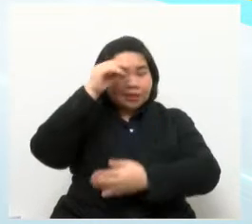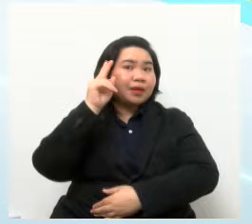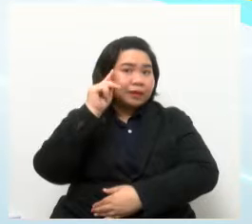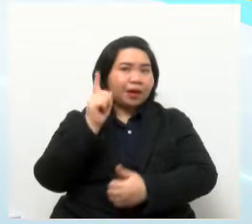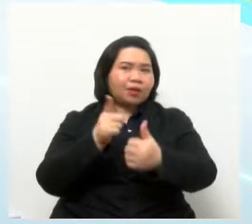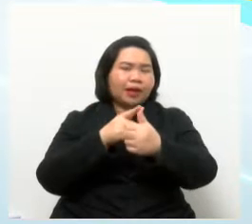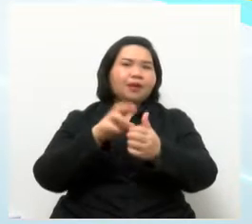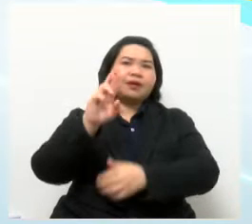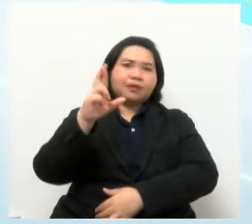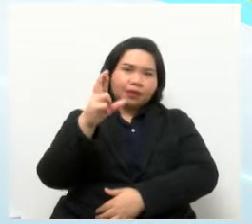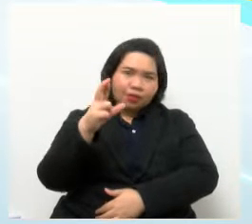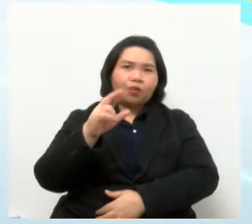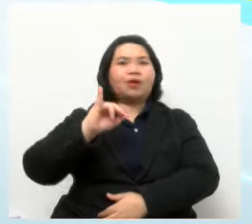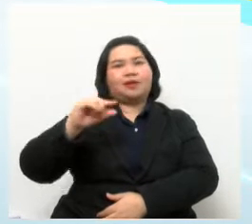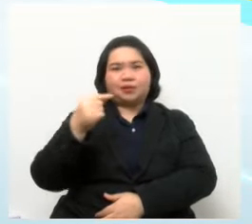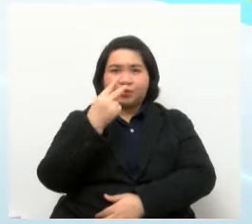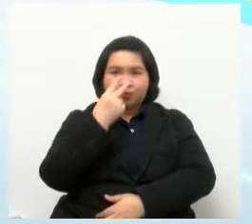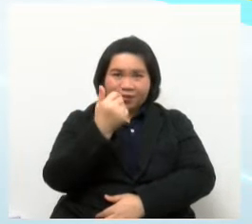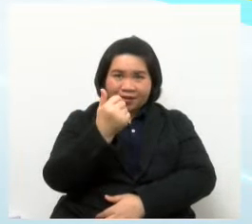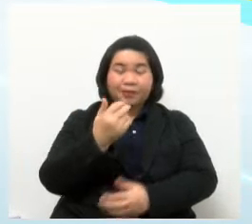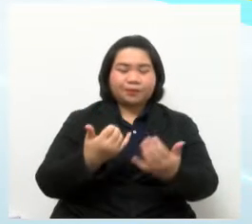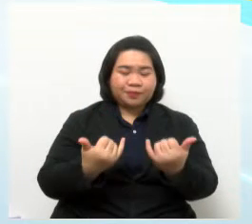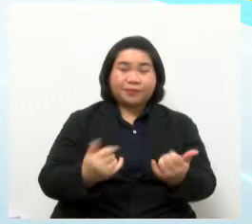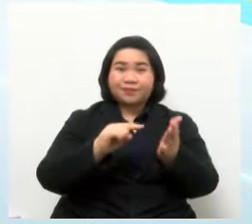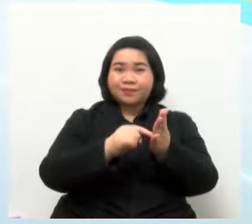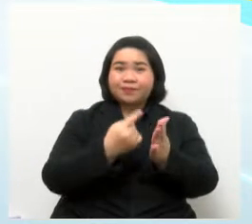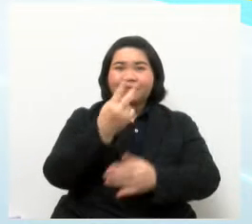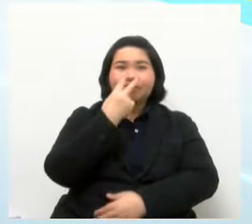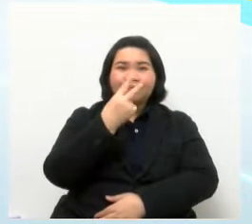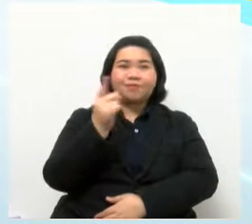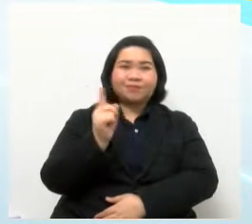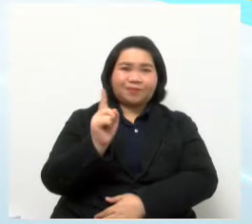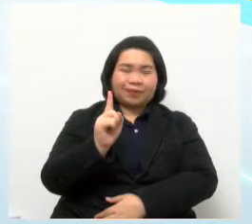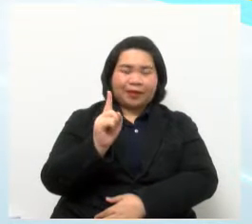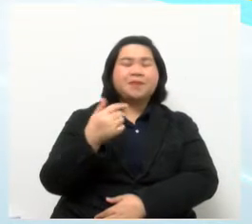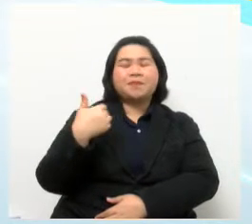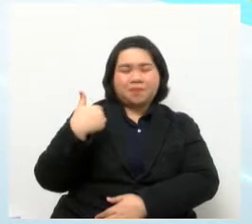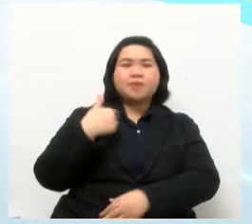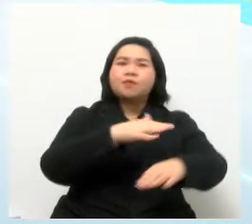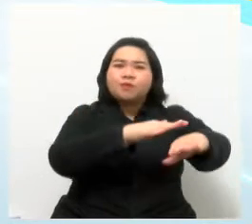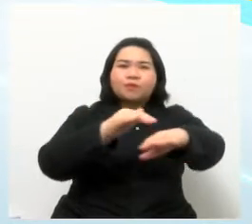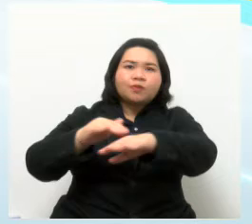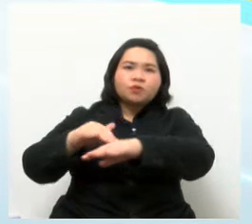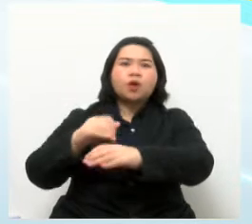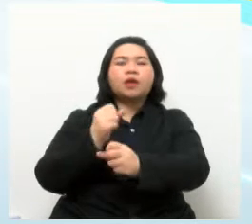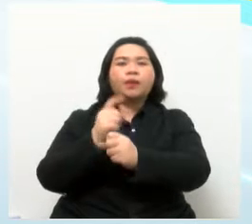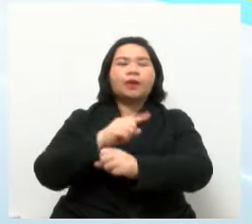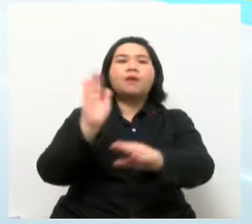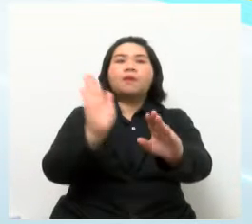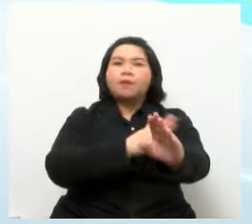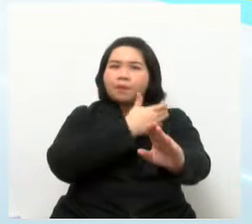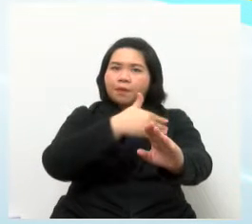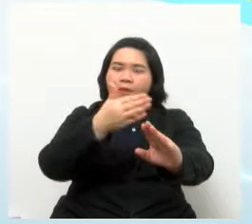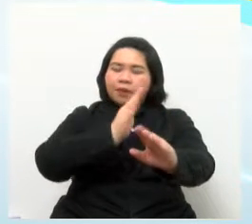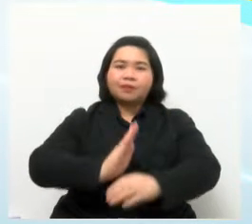น TikTok และ Instagram นะคะในช่วงแรกของรายการผู้เช้าข่าวสปทของเราในวันนี้ขอเชิญชวนทุกท่านได้ร่วมกันร้องเพลงสดุดีจอมราช